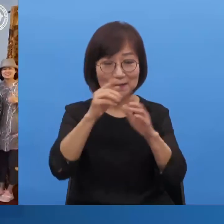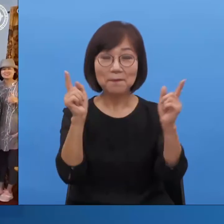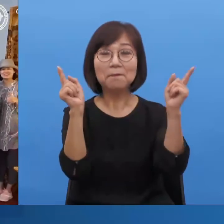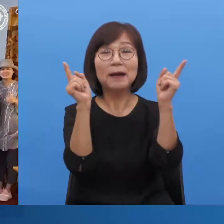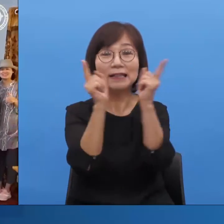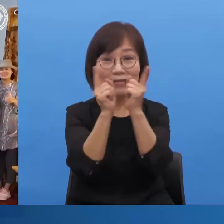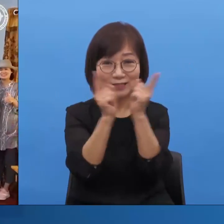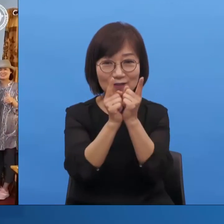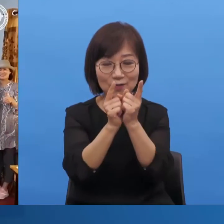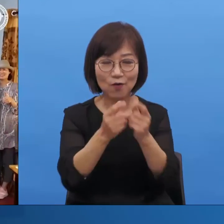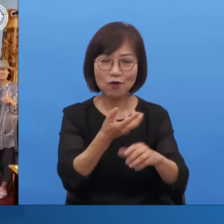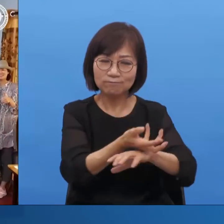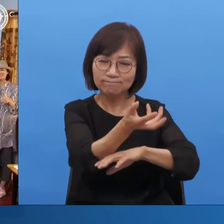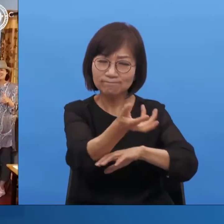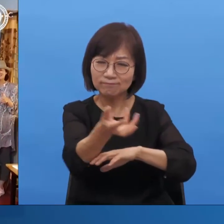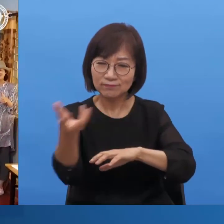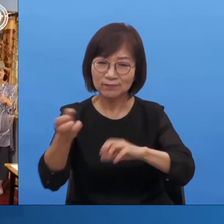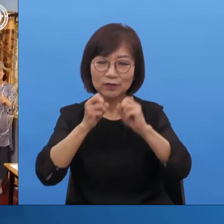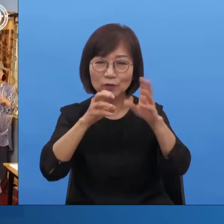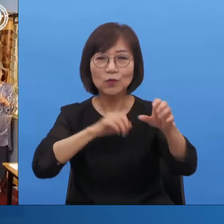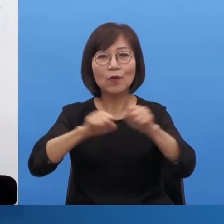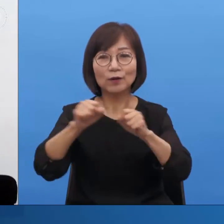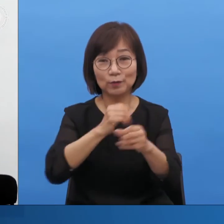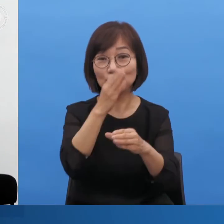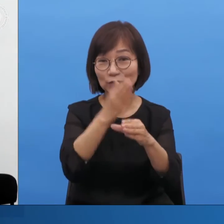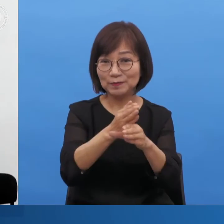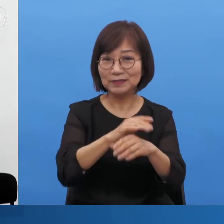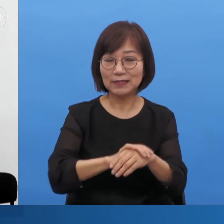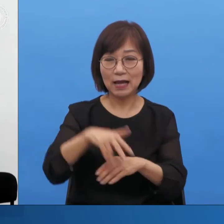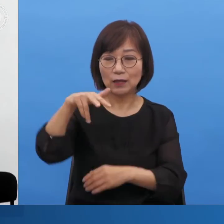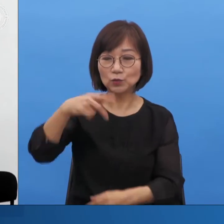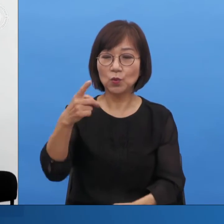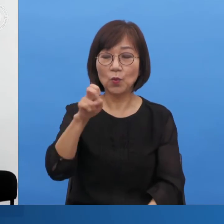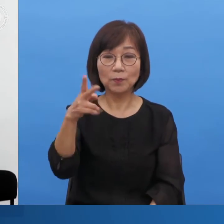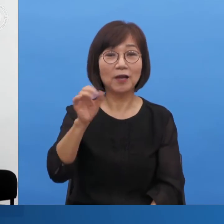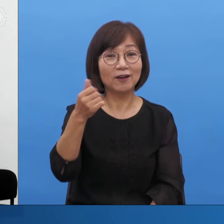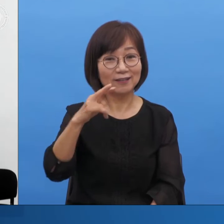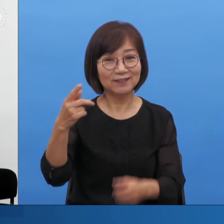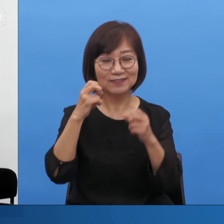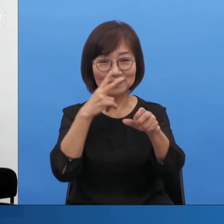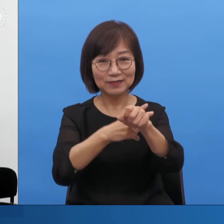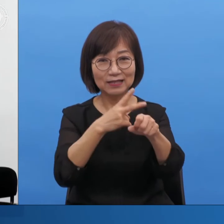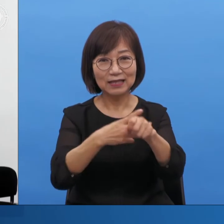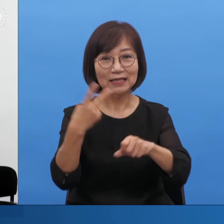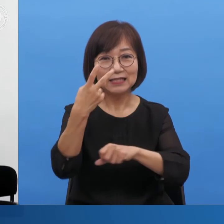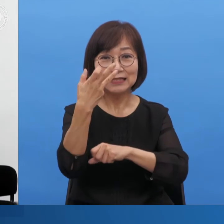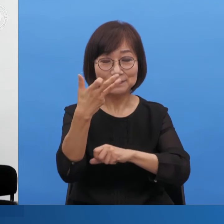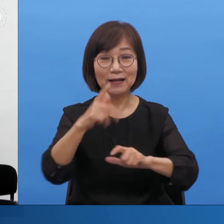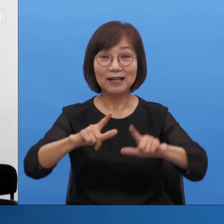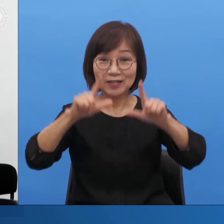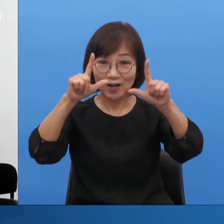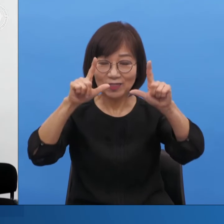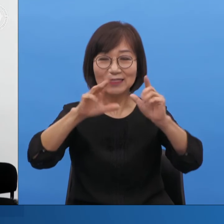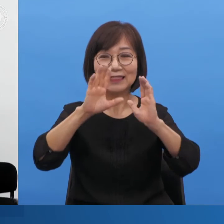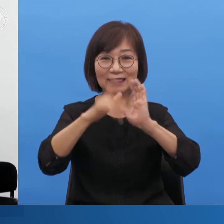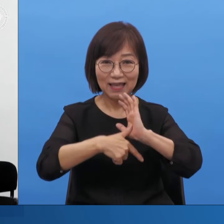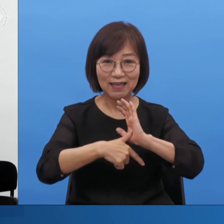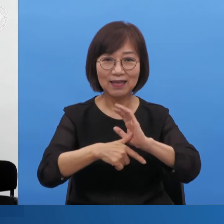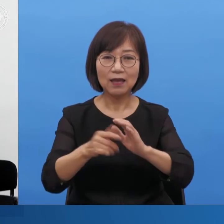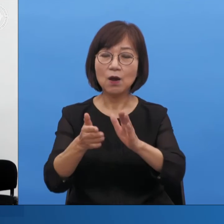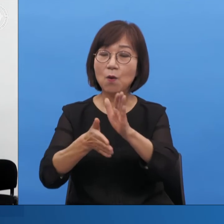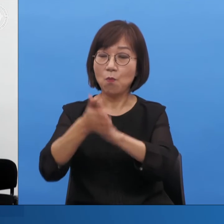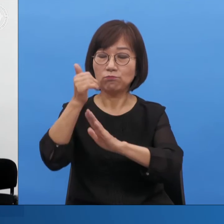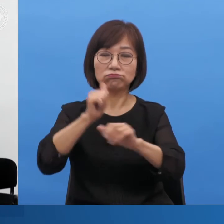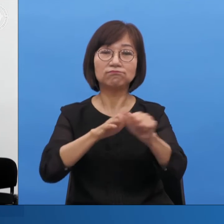신학교 사역과 순회 사역이 진행되고 있습니다. 조명현 선교사님께서는 2018년 키바라 지역의 개교회 및 노회와 본부